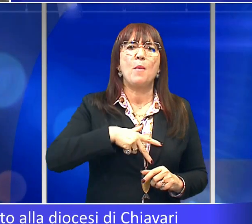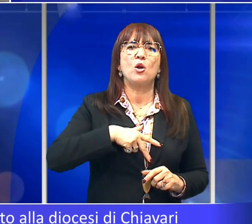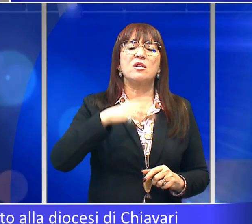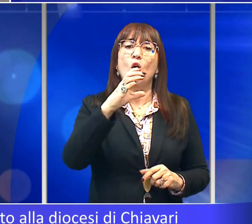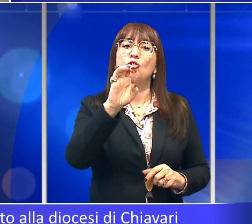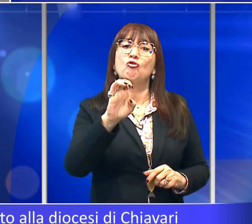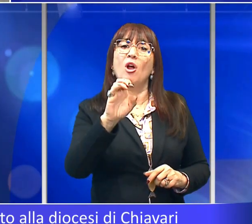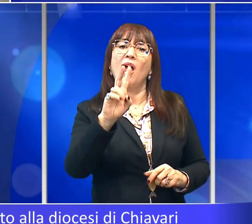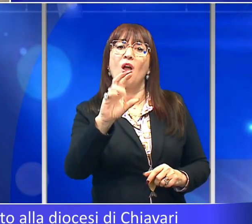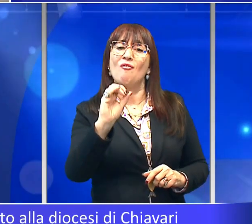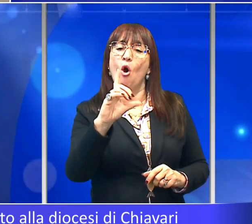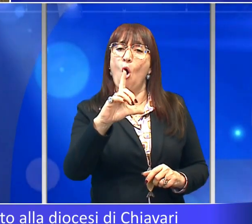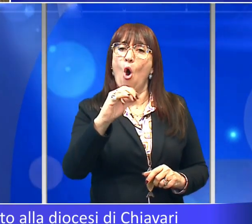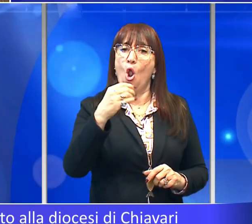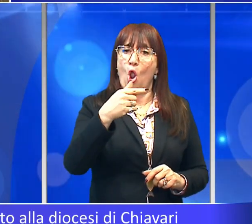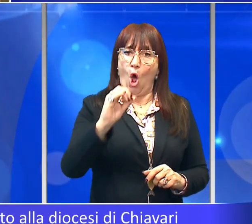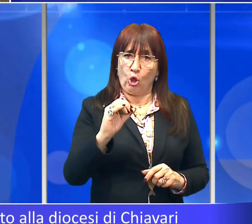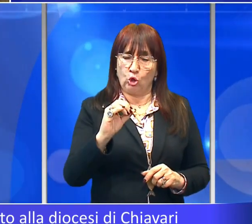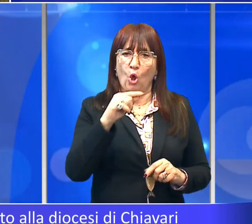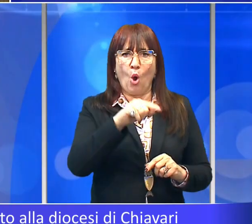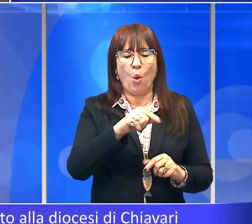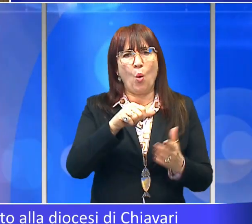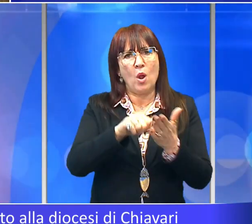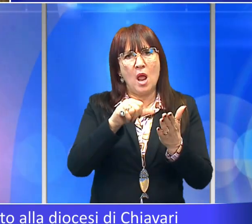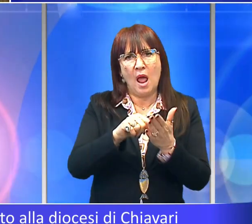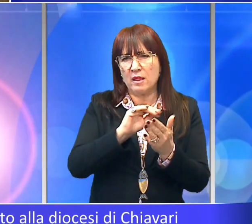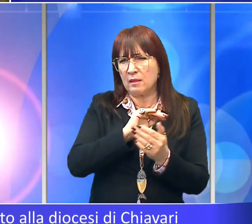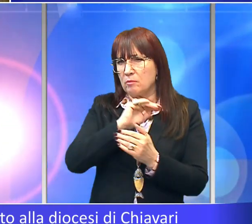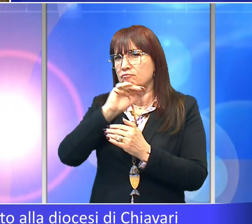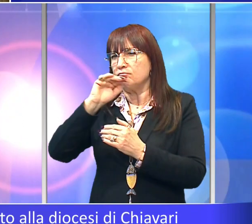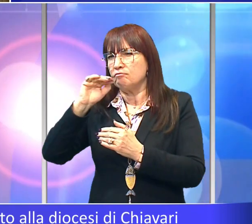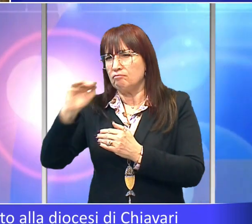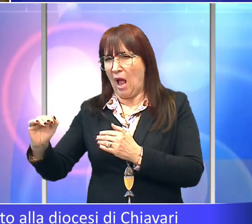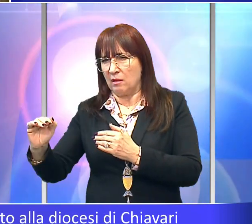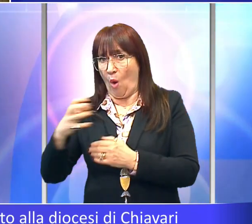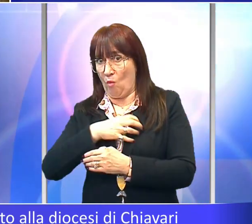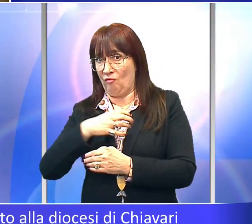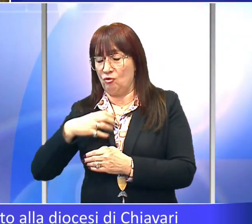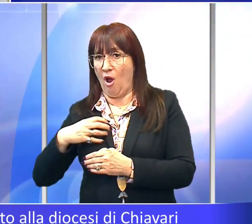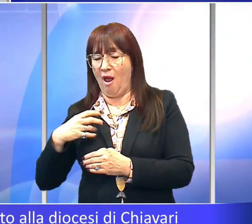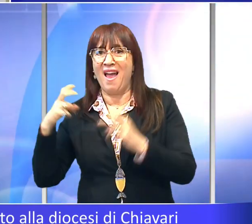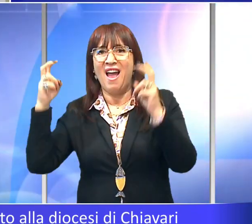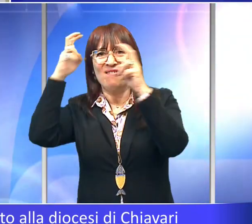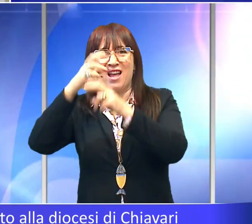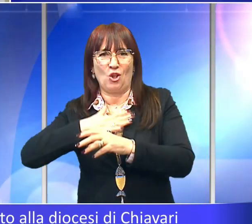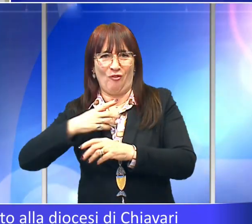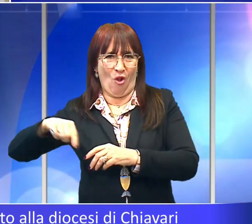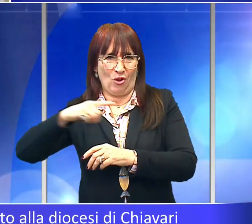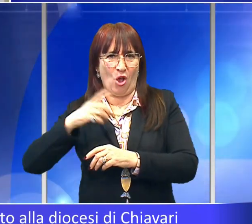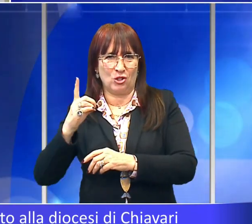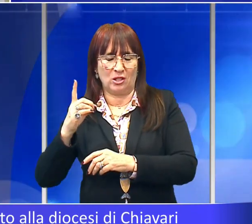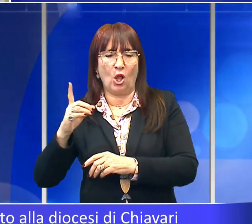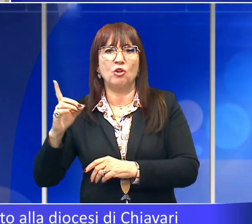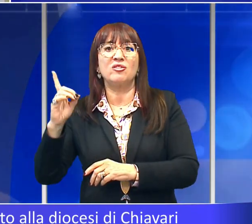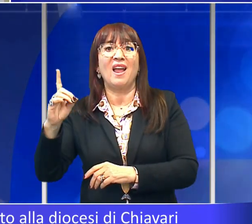Cevolotto, ha inoltrato una richiesta formale al vescovo De Vasini, chiedendo